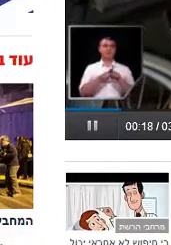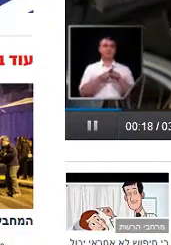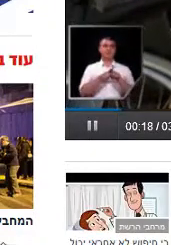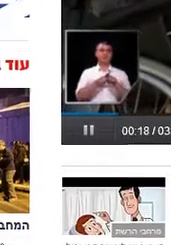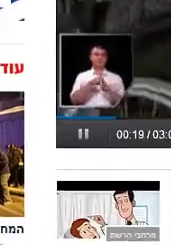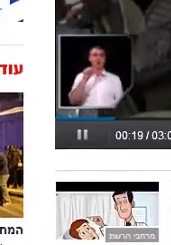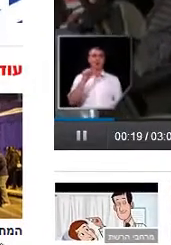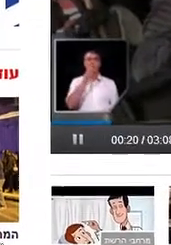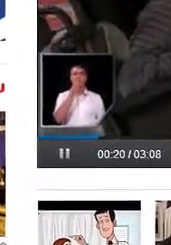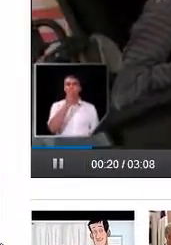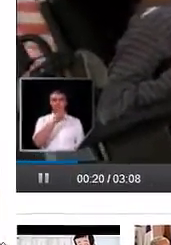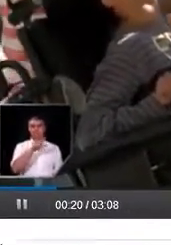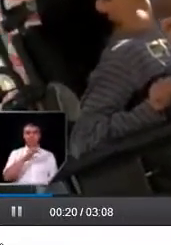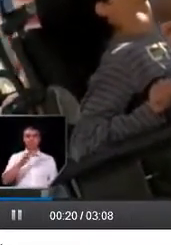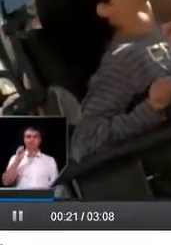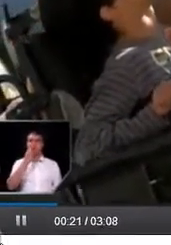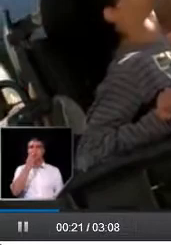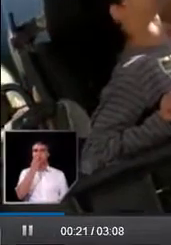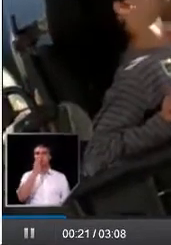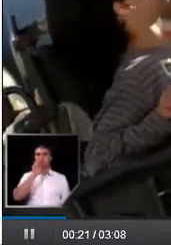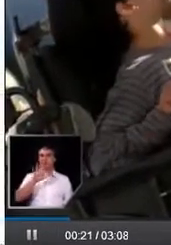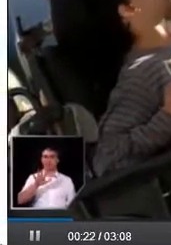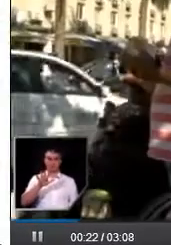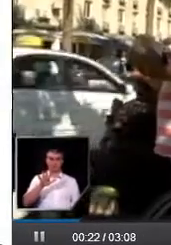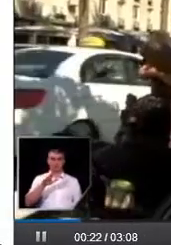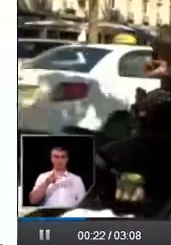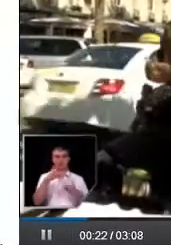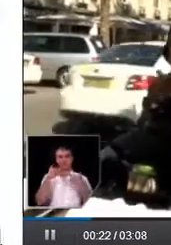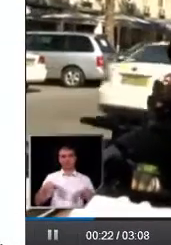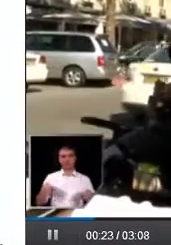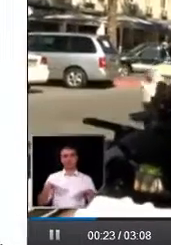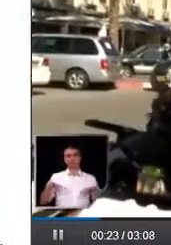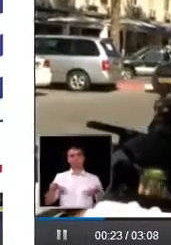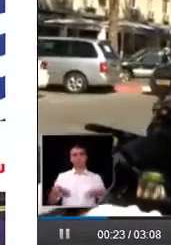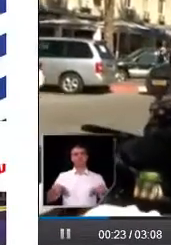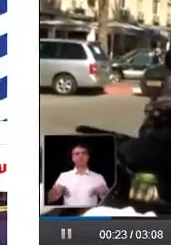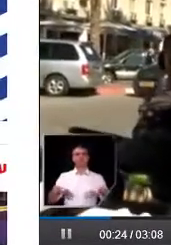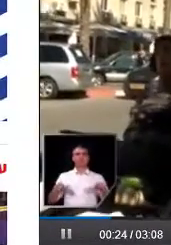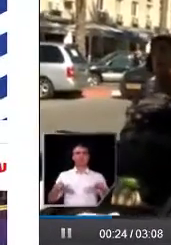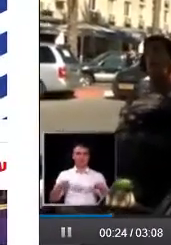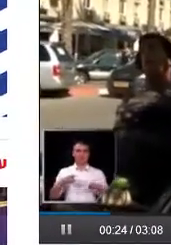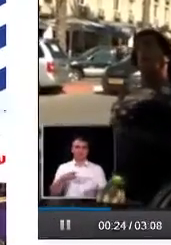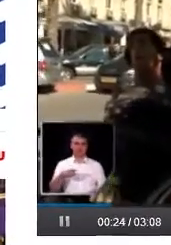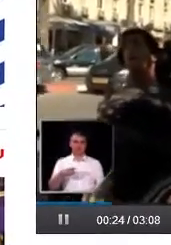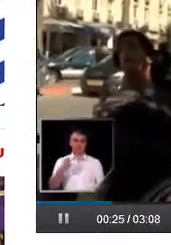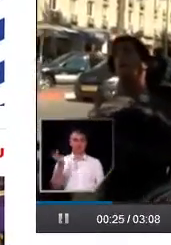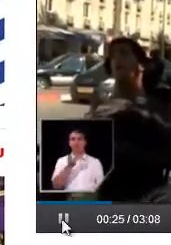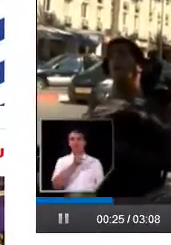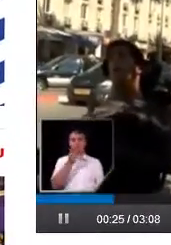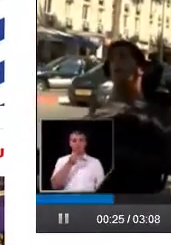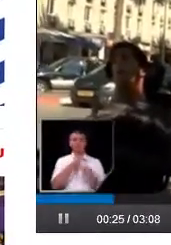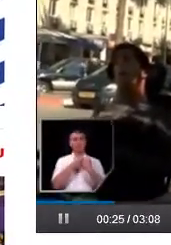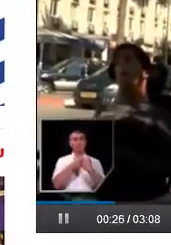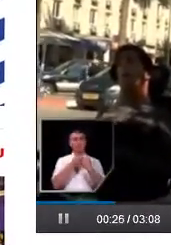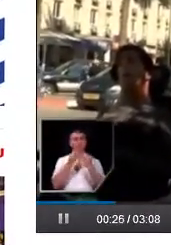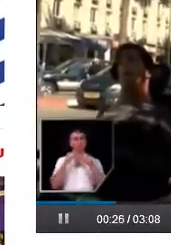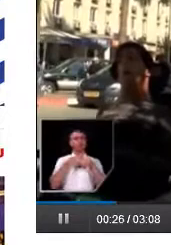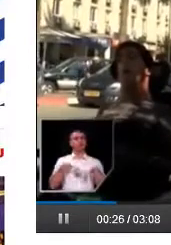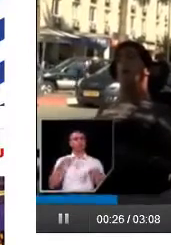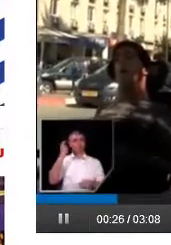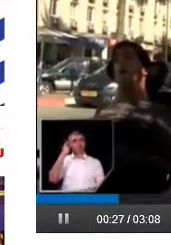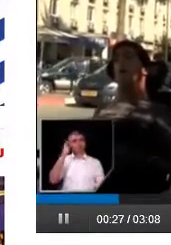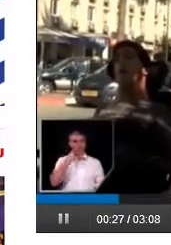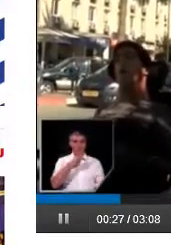בן 23 ומלי בת 25 נחים ומעותקים לכיסאות גלגלים. שניהם מתמודדים עם שיתוק